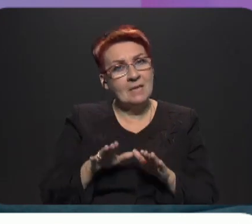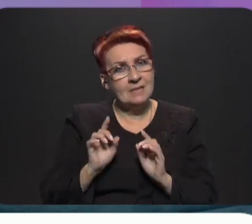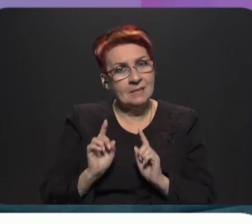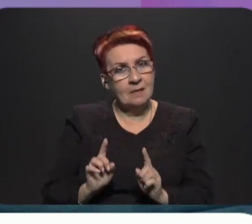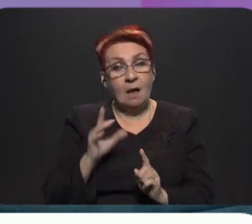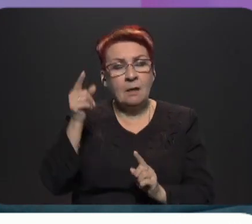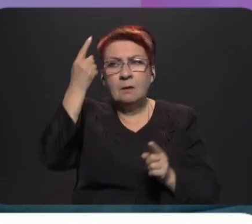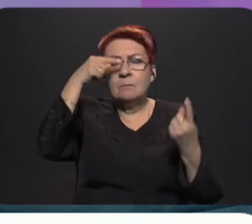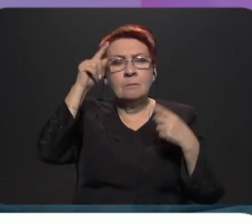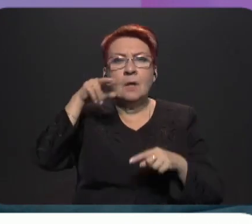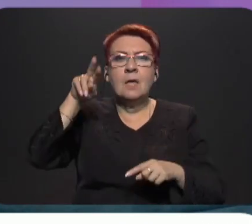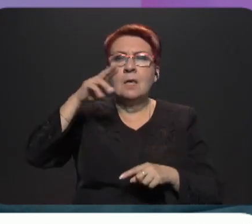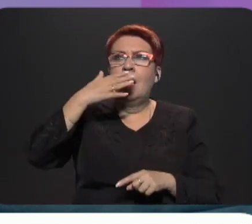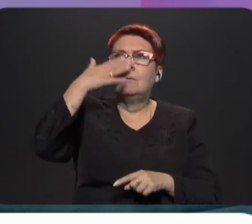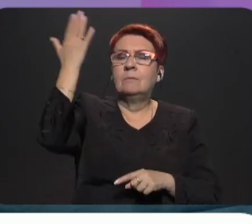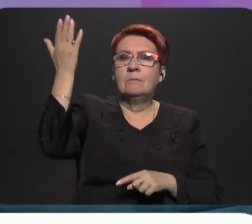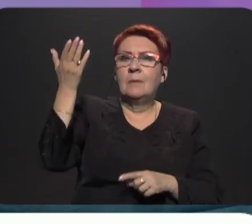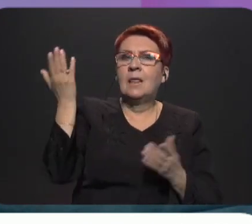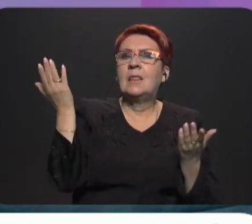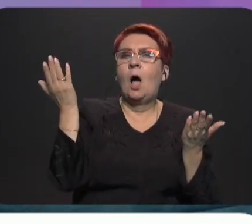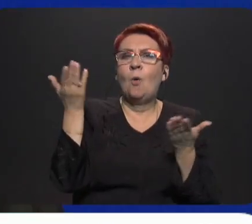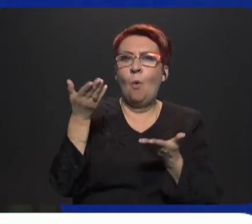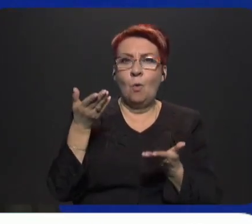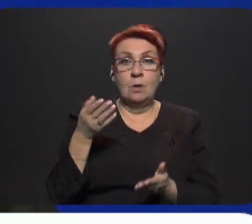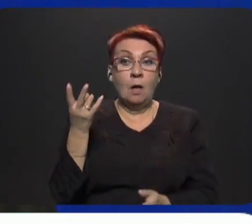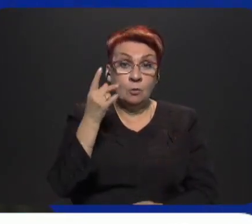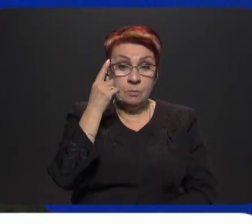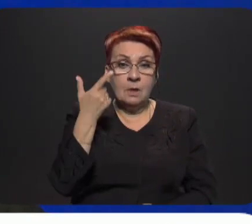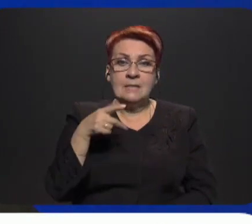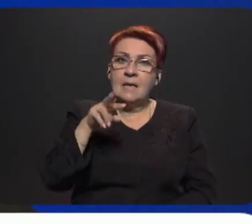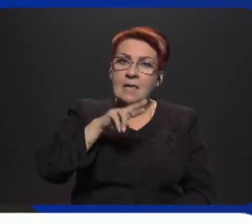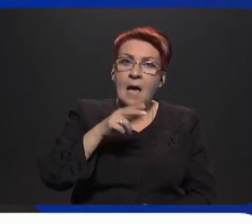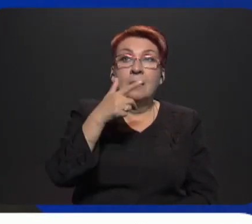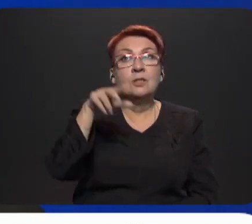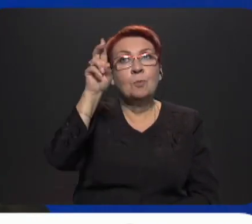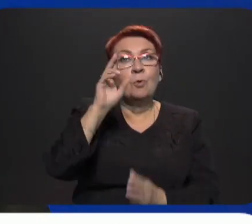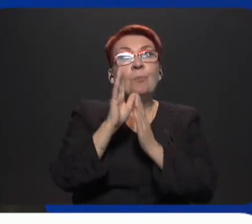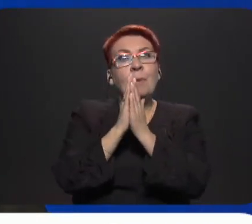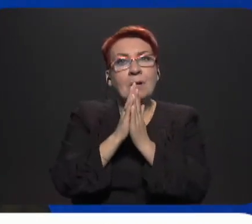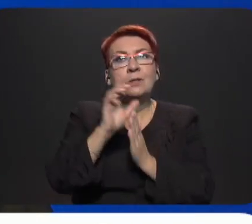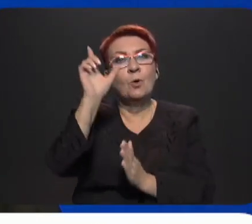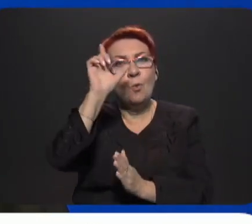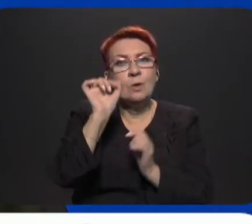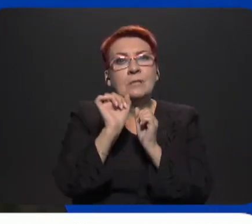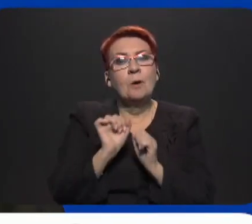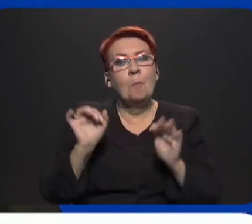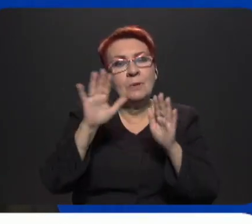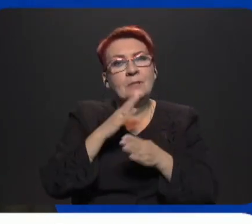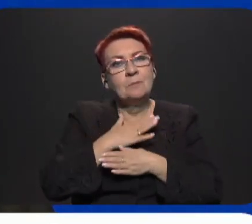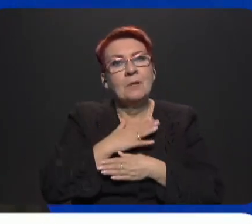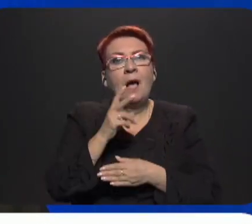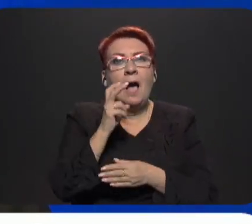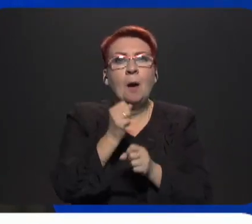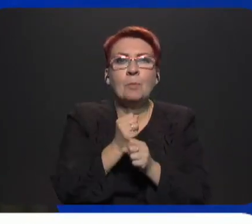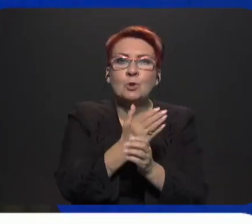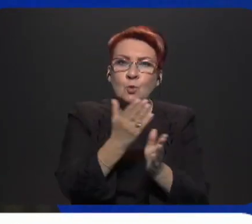не фантазируешь, что я такой, а когда ты понимаешь, где я, где Бог, помолился Господу, Господи, благослови мне, как